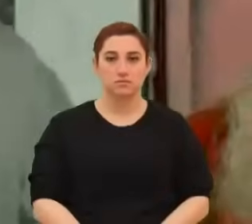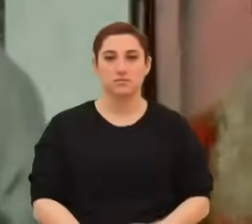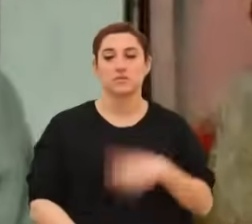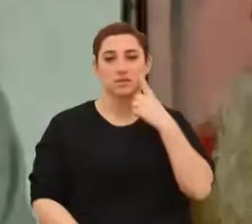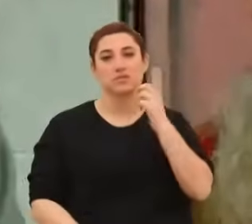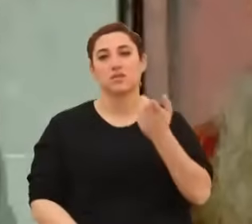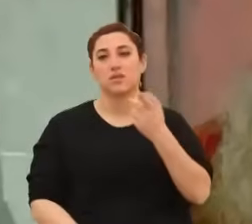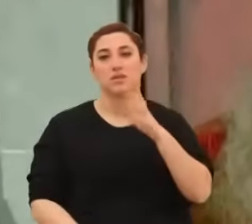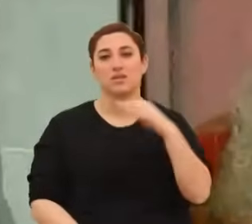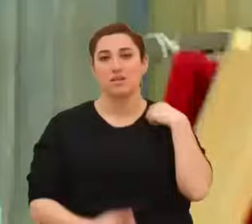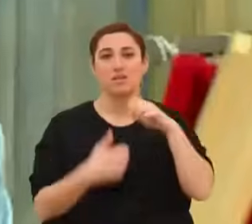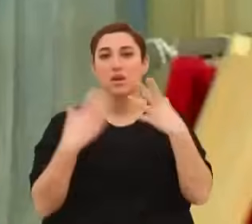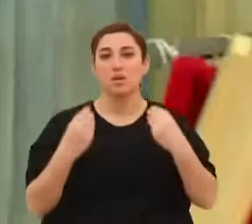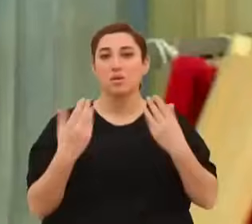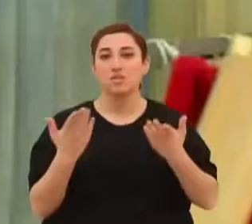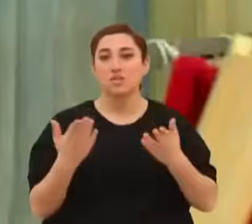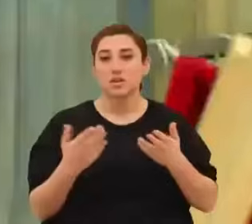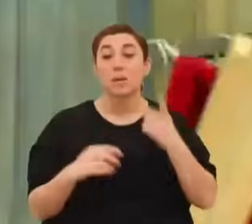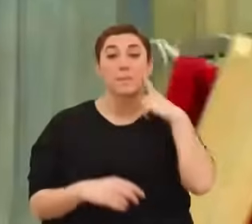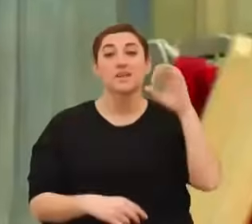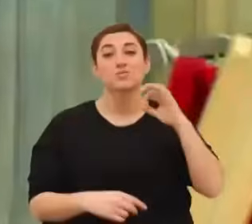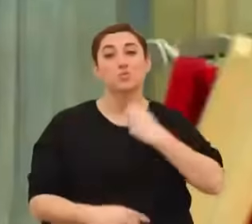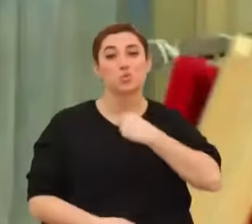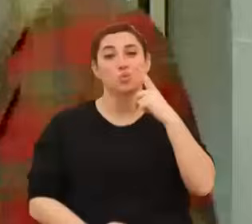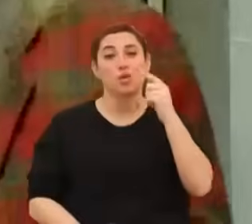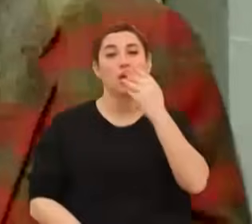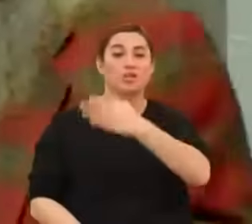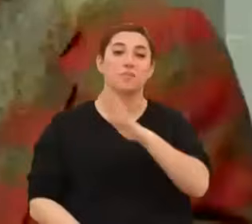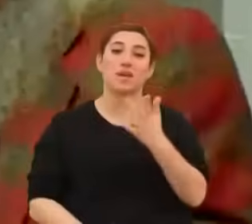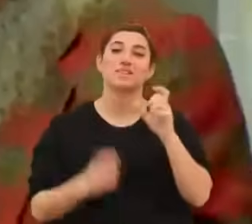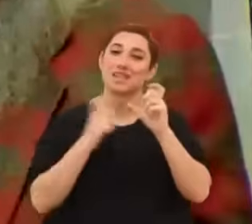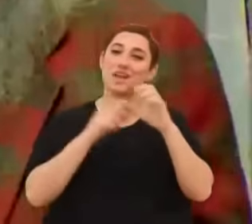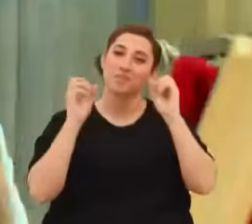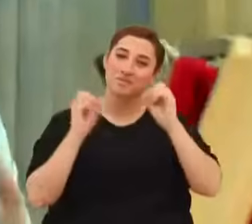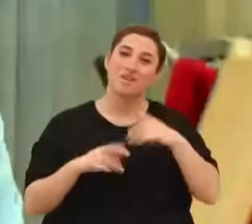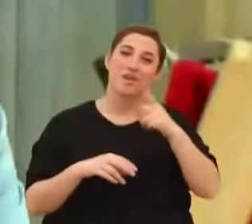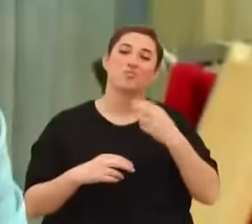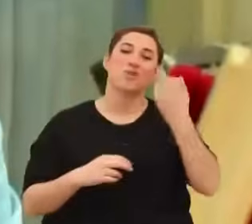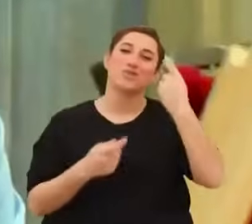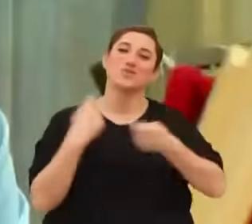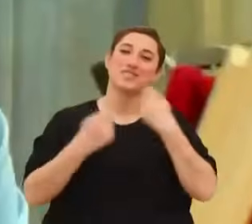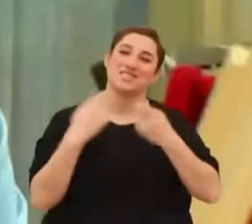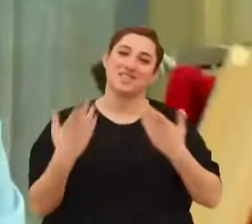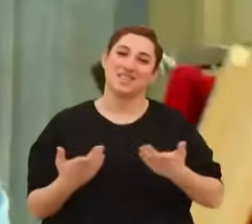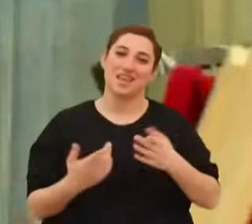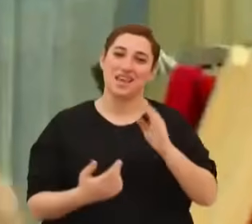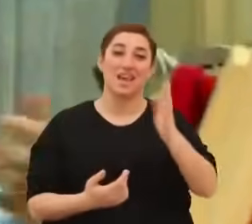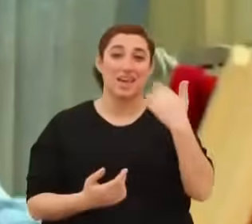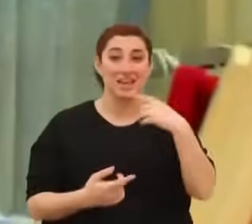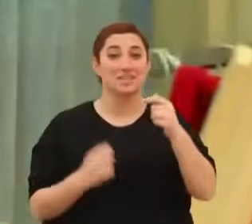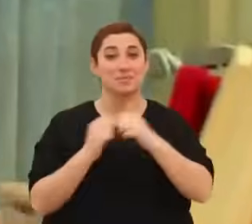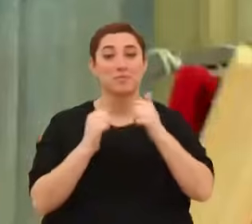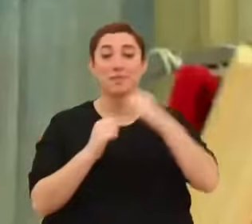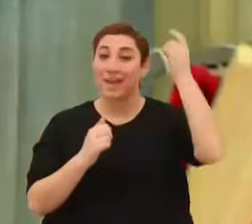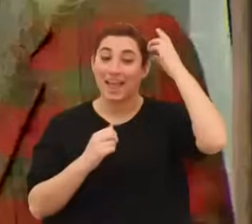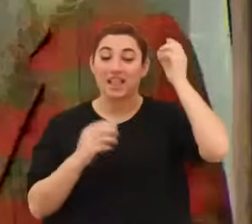bak. Neden şimdi? Bak şimdi, üzdün adamı. Ya Sami, bırak bu boş işleri ya. Ya gel sen de